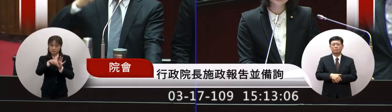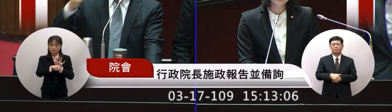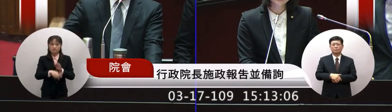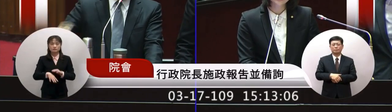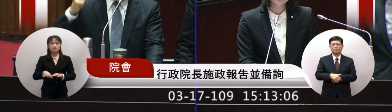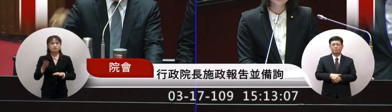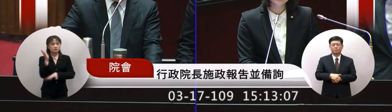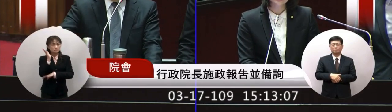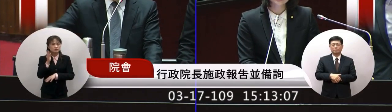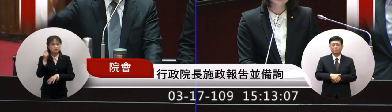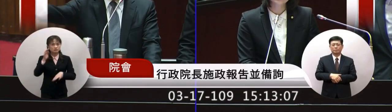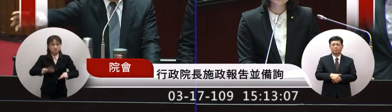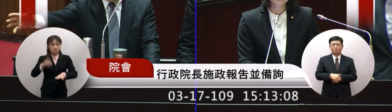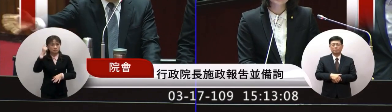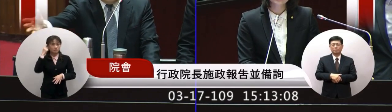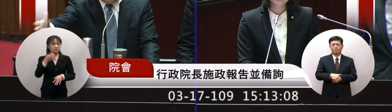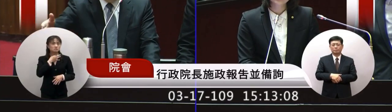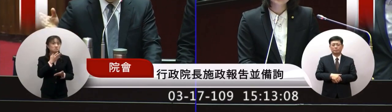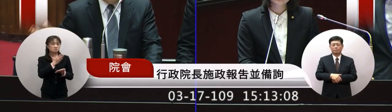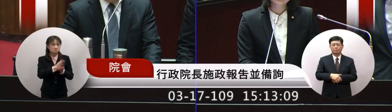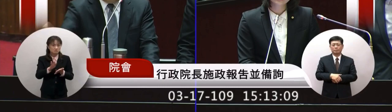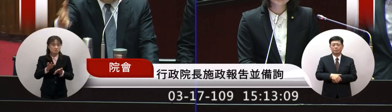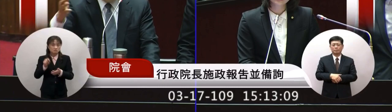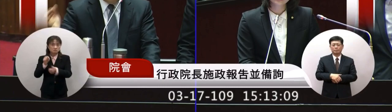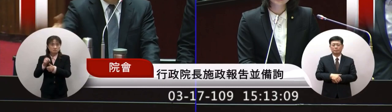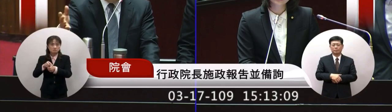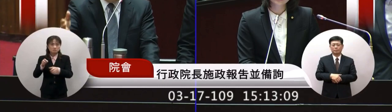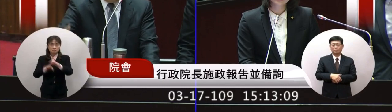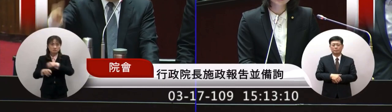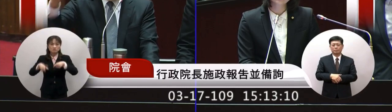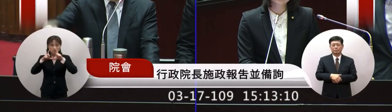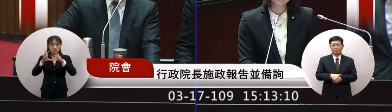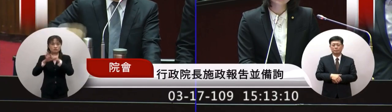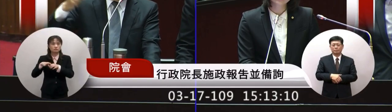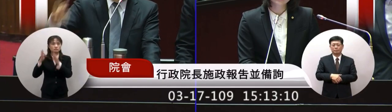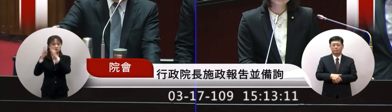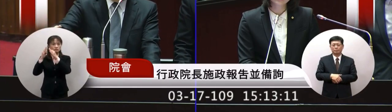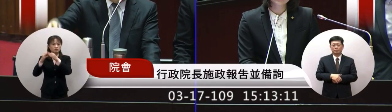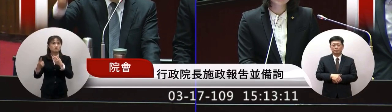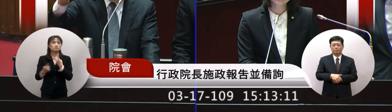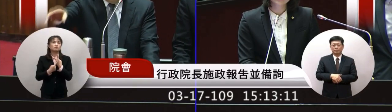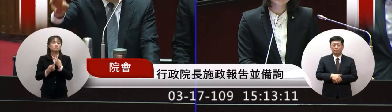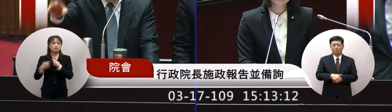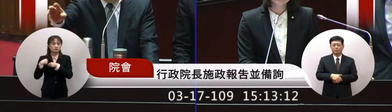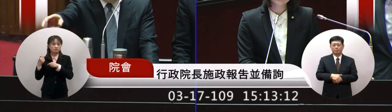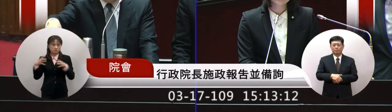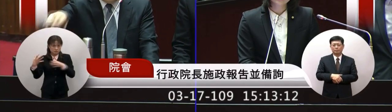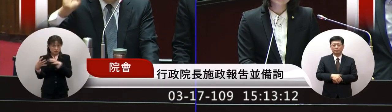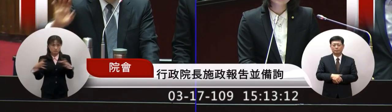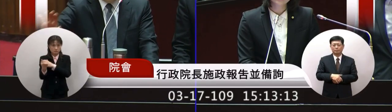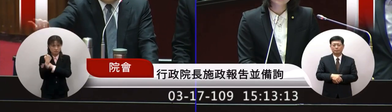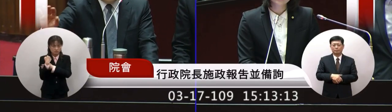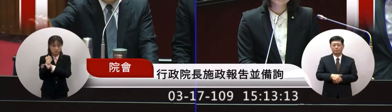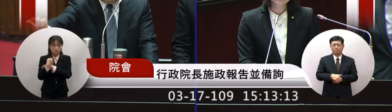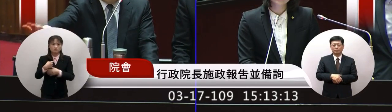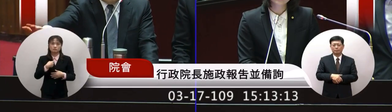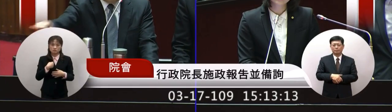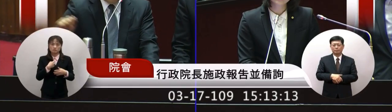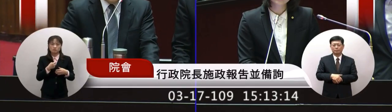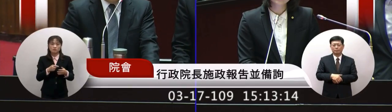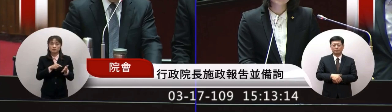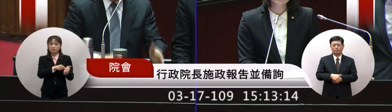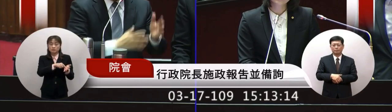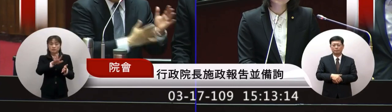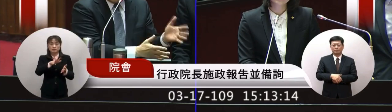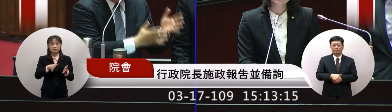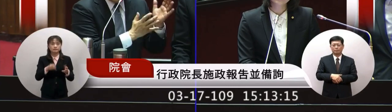府现在要纾困要振兴，所以银行大家往这一方面走，政府也编了预算，用信保基金来减少他们的